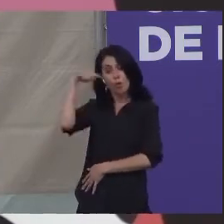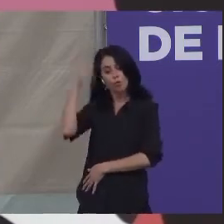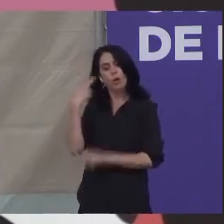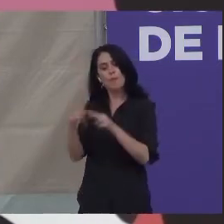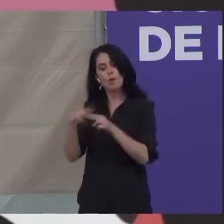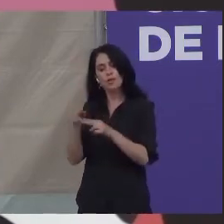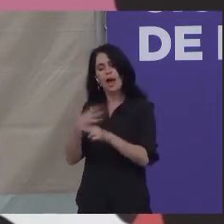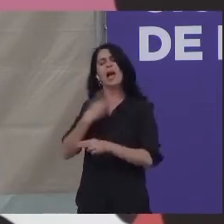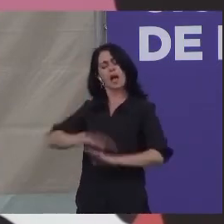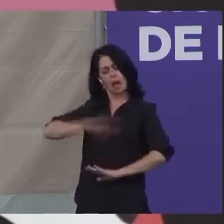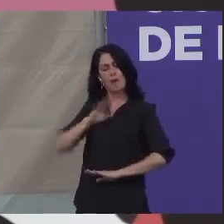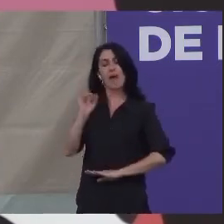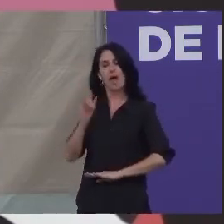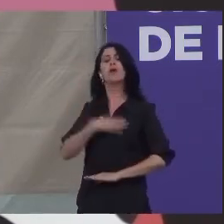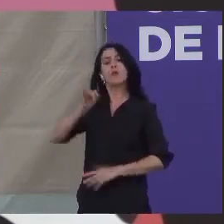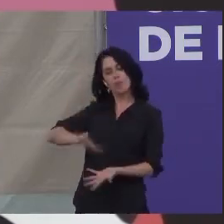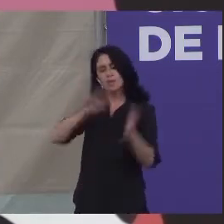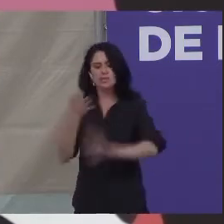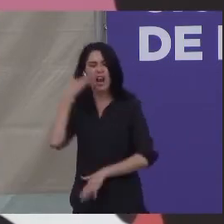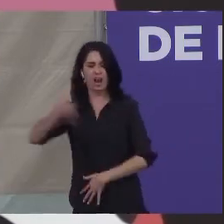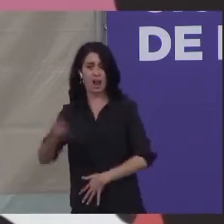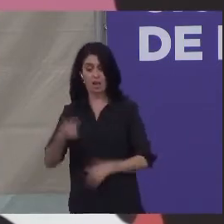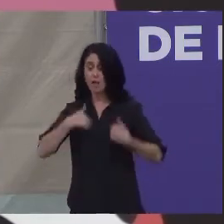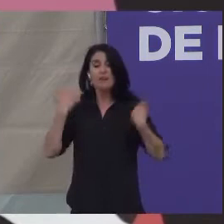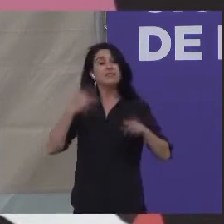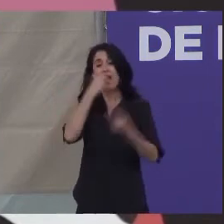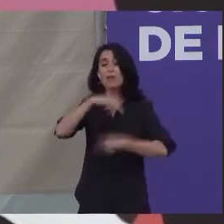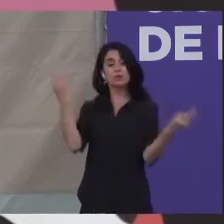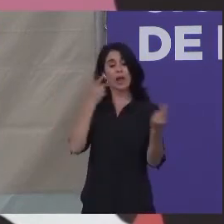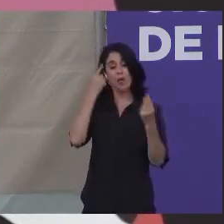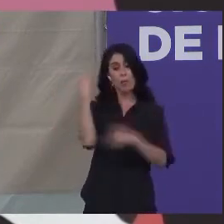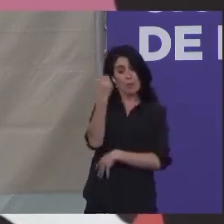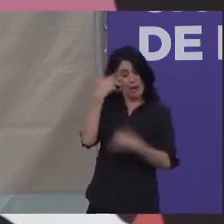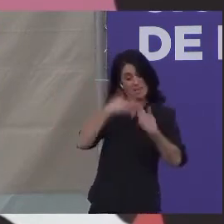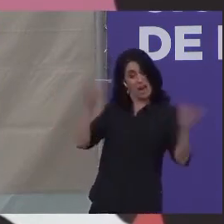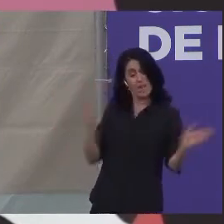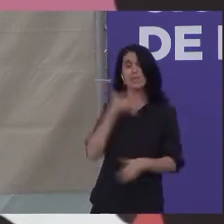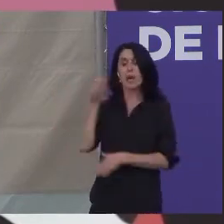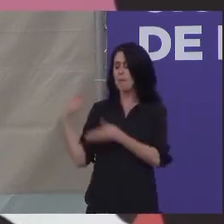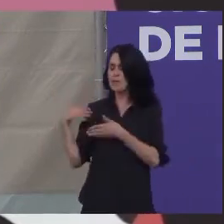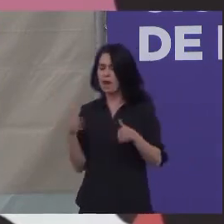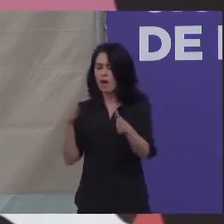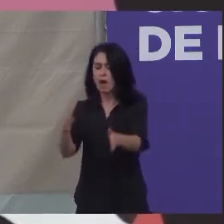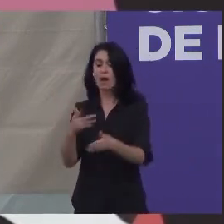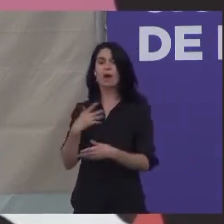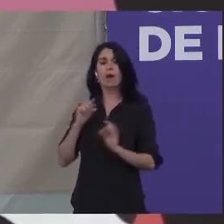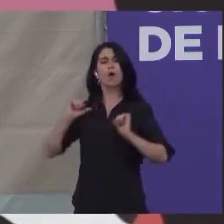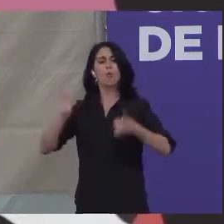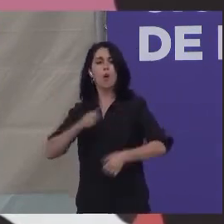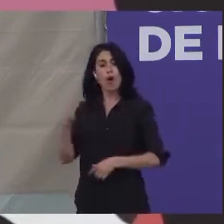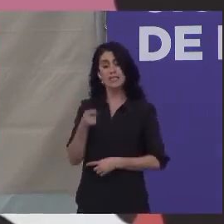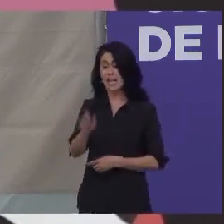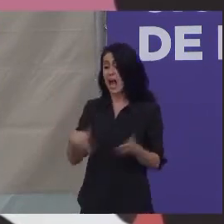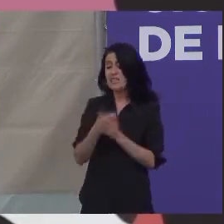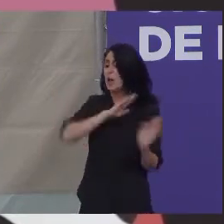realitat. Així ho hem demostrat amb les nostres primàries obertes i així ho hem demostrat a la nostra trajectòria des d'Antonio Estany fins l'últim dels